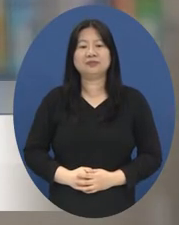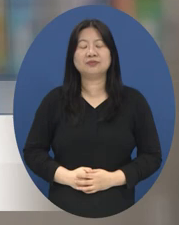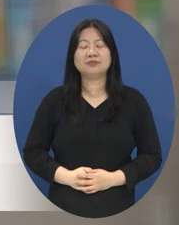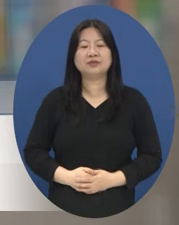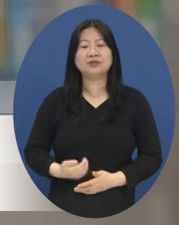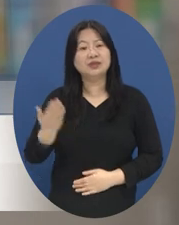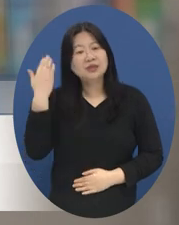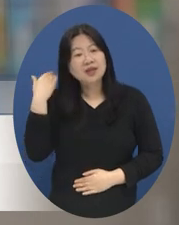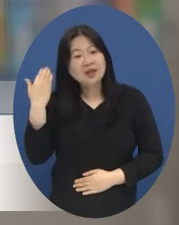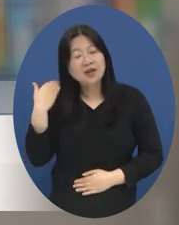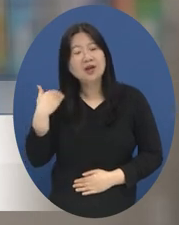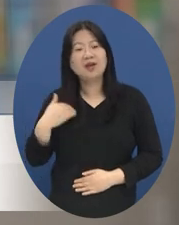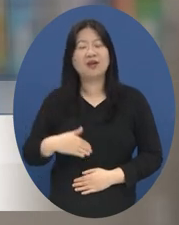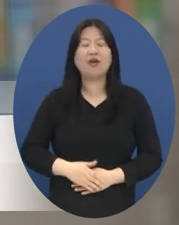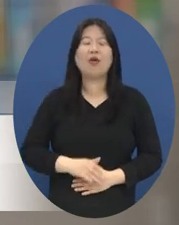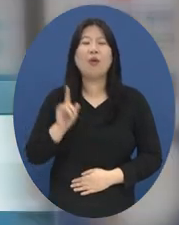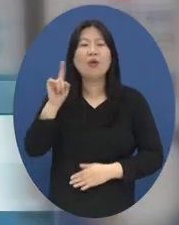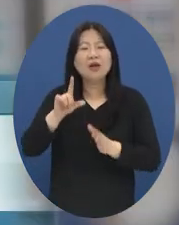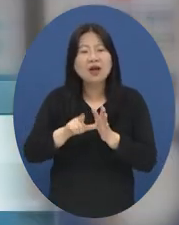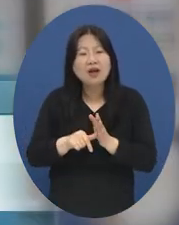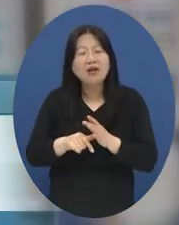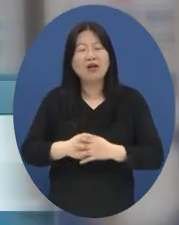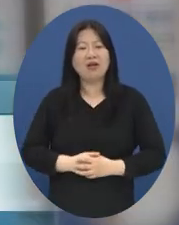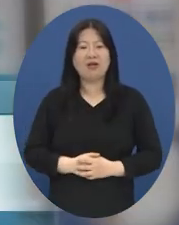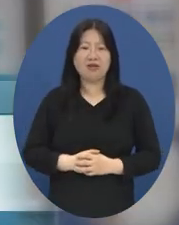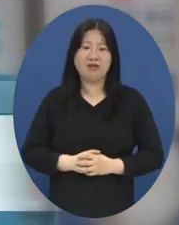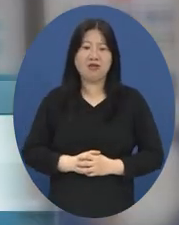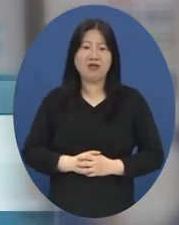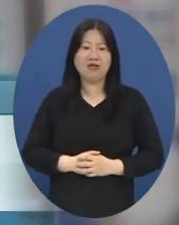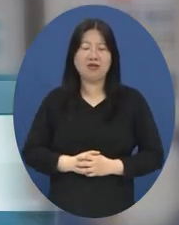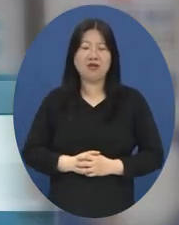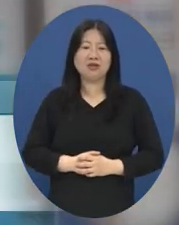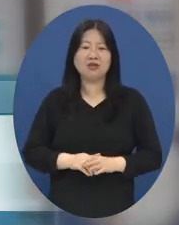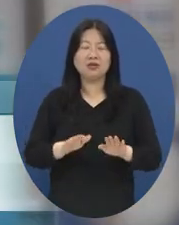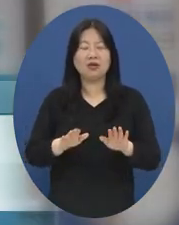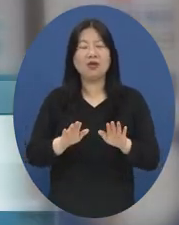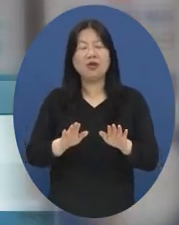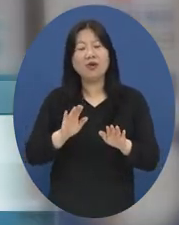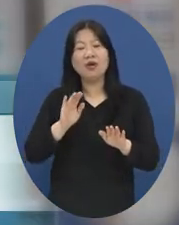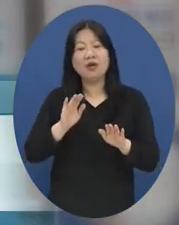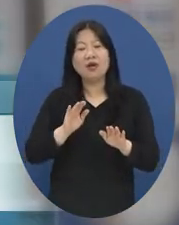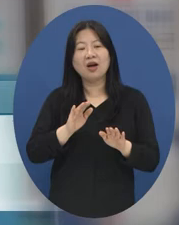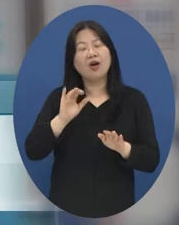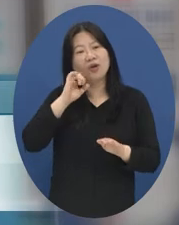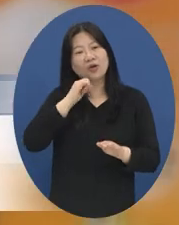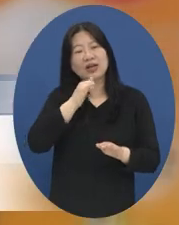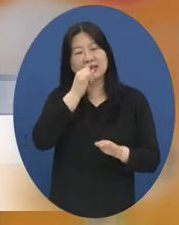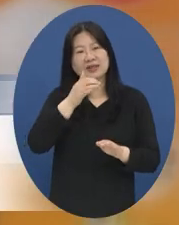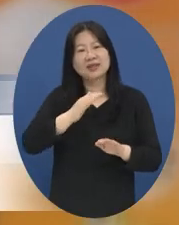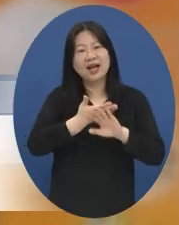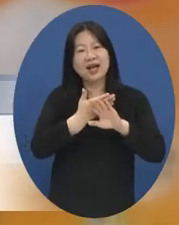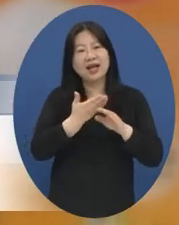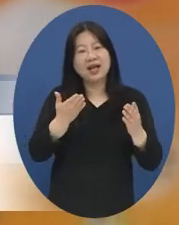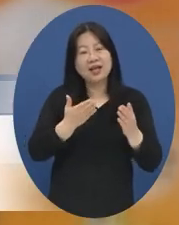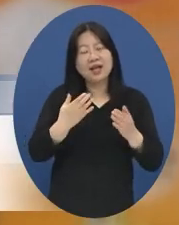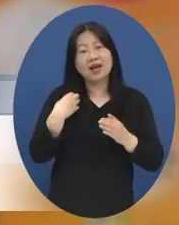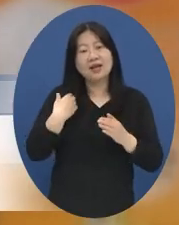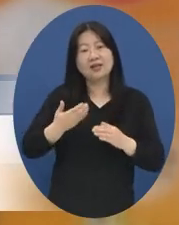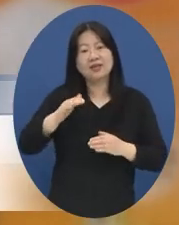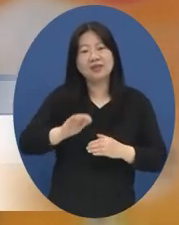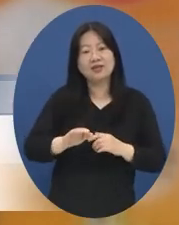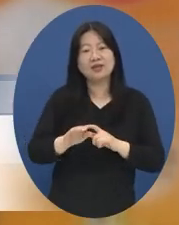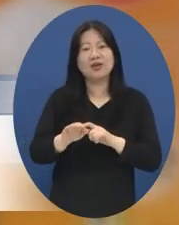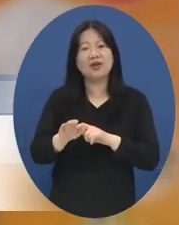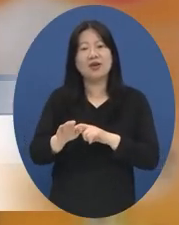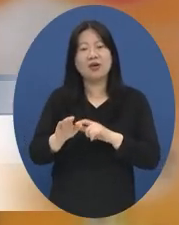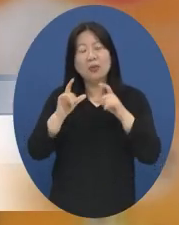전화도 이렇게 수없이 올려가지고 어떨 때는 일을 전화 호두 뽑힐 때도 있어요. 주제도 해드려야 되고 다른 건 응대를 해야 되는데 마스크 하는